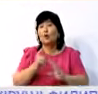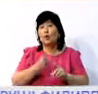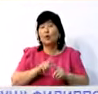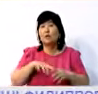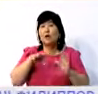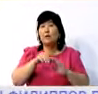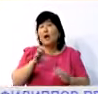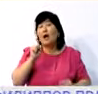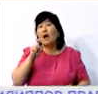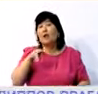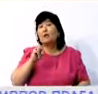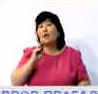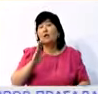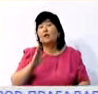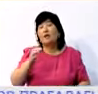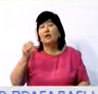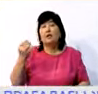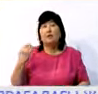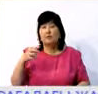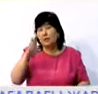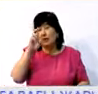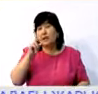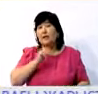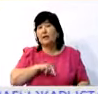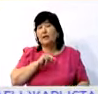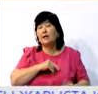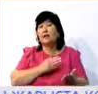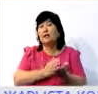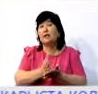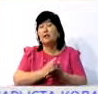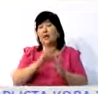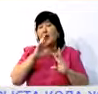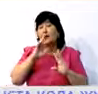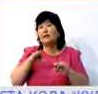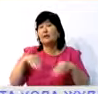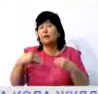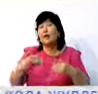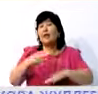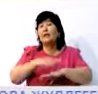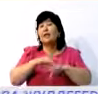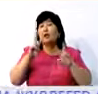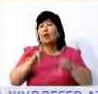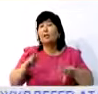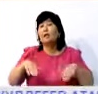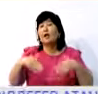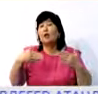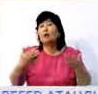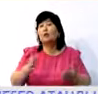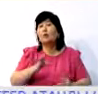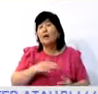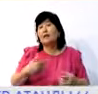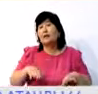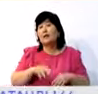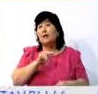мазмұнында Ахметовтың мемлекеттік қызметке кір келтіретін тәртіптік теріс қылықтар жол берген үшін тәртіптік мәселесін қарау ұсынылған болатын.